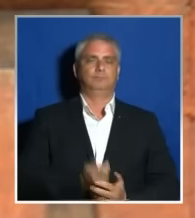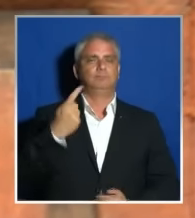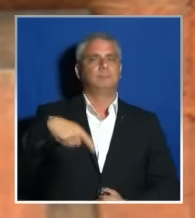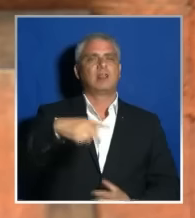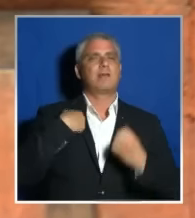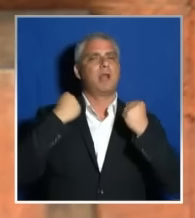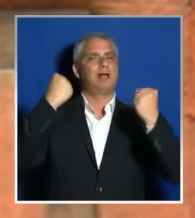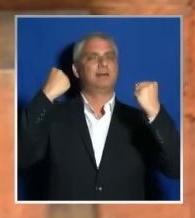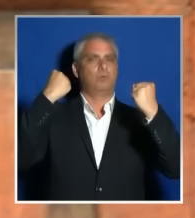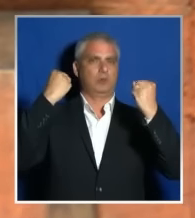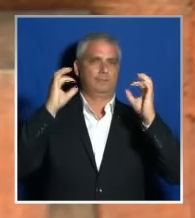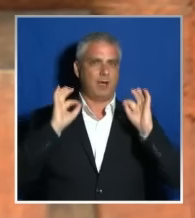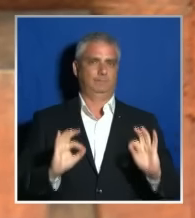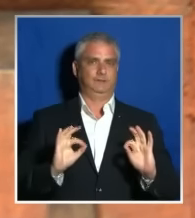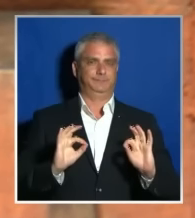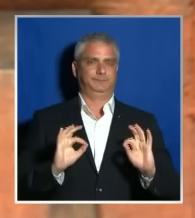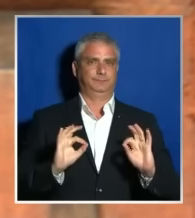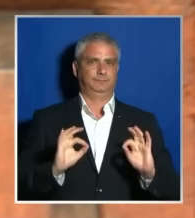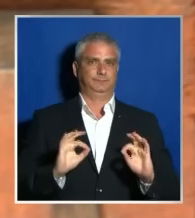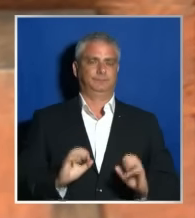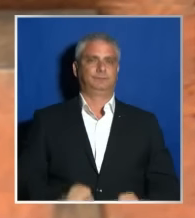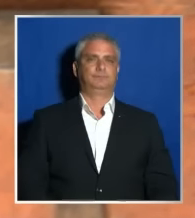אתם גיבורי הרוח.